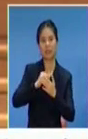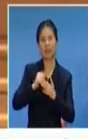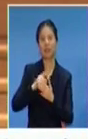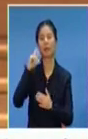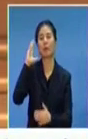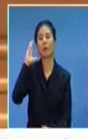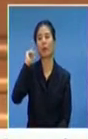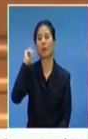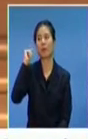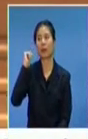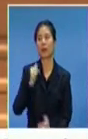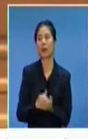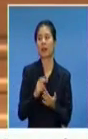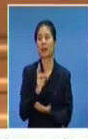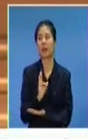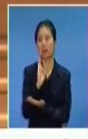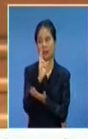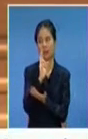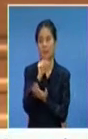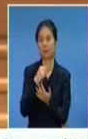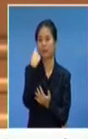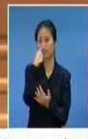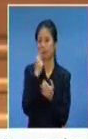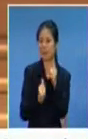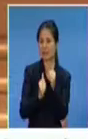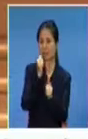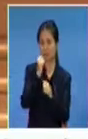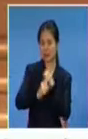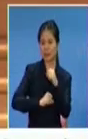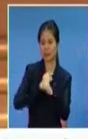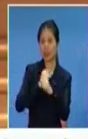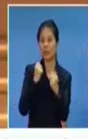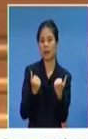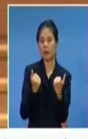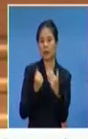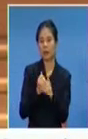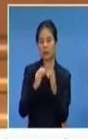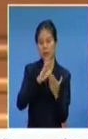อะไรครับทำโล่ไว้ประกวดว่าใครชนะเลิศปีนี้แต่ทุกโรงเรียนทำหมด